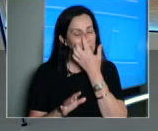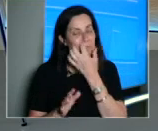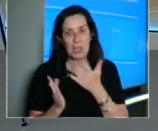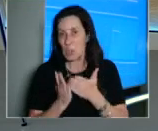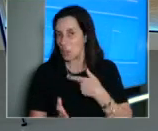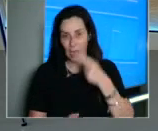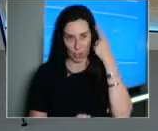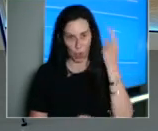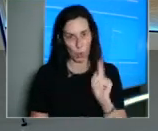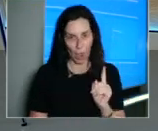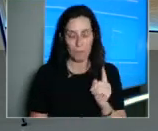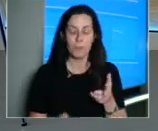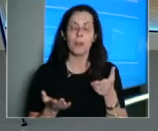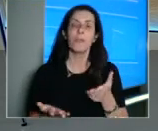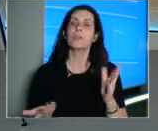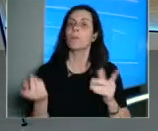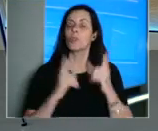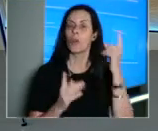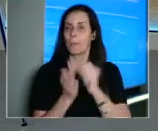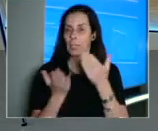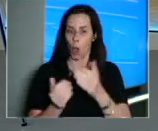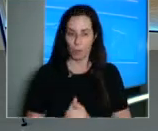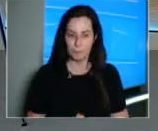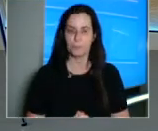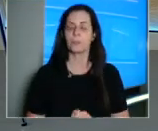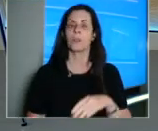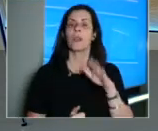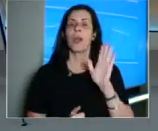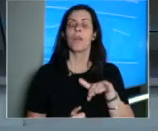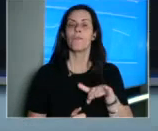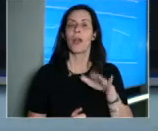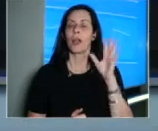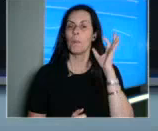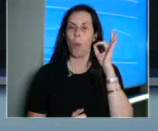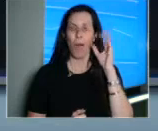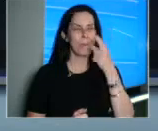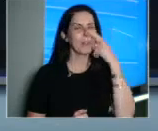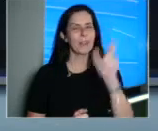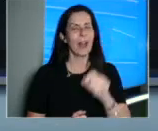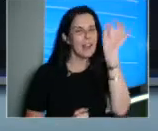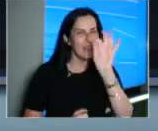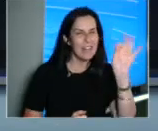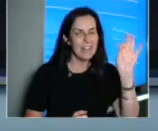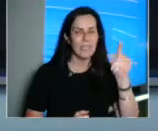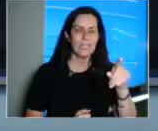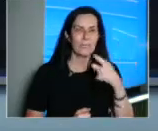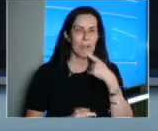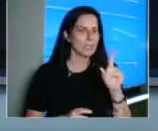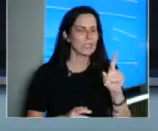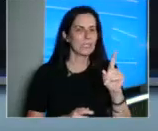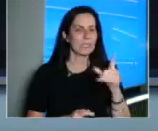כאן, אבל זה מה שקורה בישראל היום. וגם הישראלית שחרתה בקולוסיאום מתנצלת, אבל זה רצח